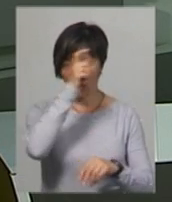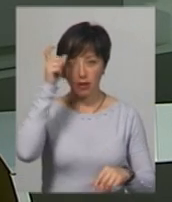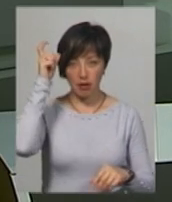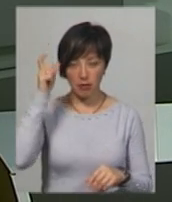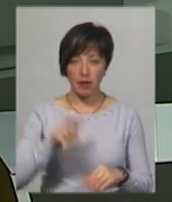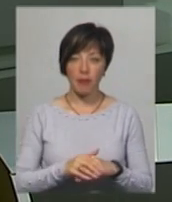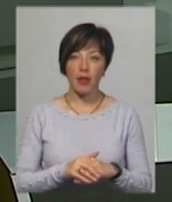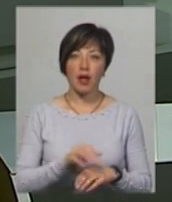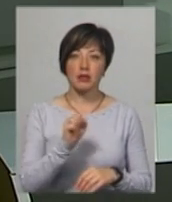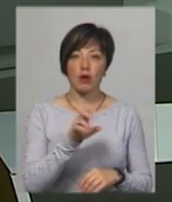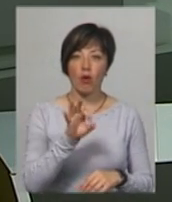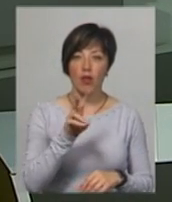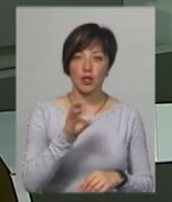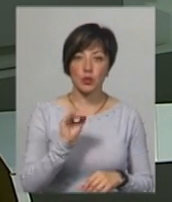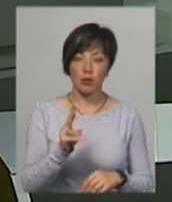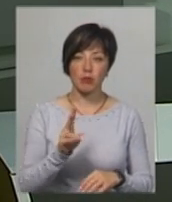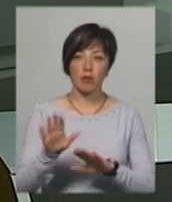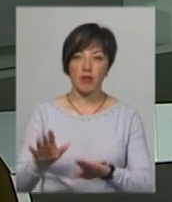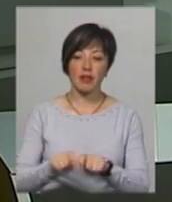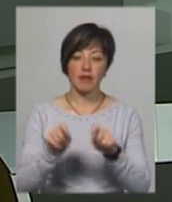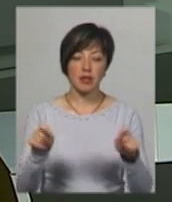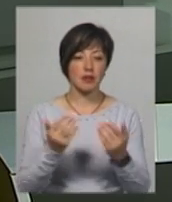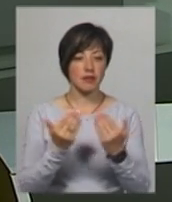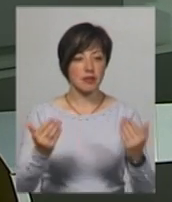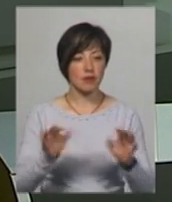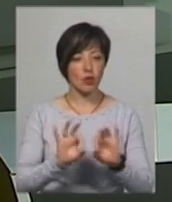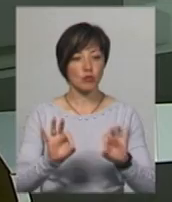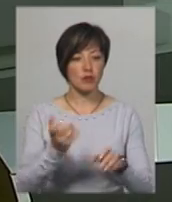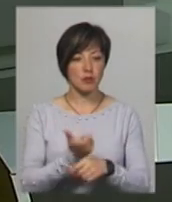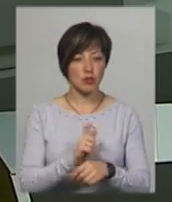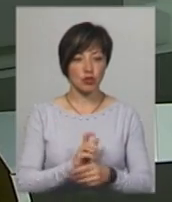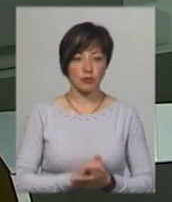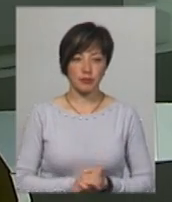академії. Анастасія Олексюк побувала на відкритті експозиції, вона розповість більше.